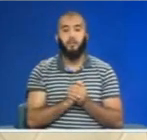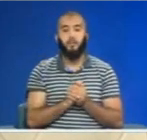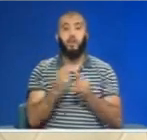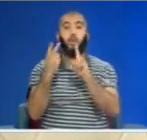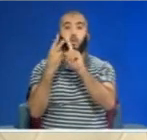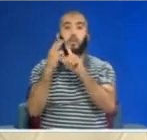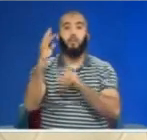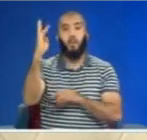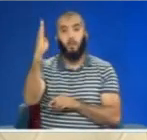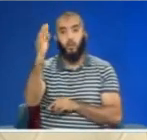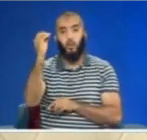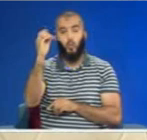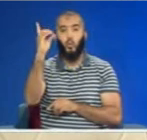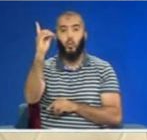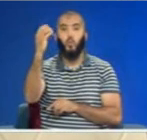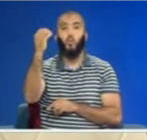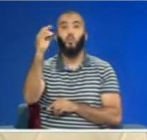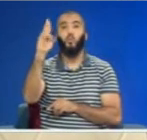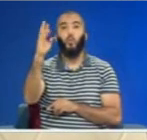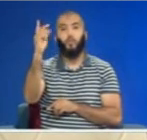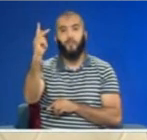ذو القعدة وذو الحجة والمحرم.